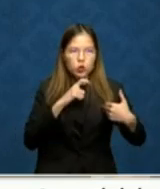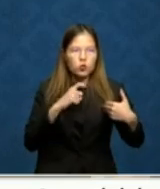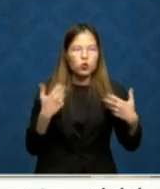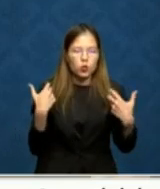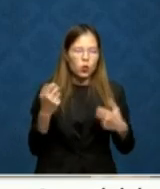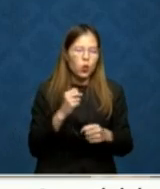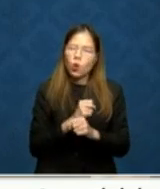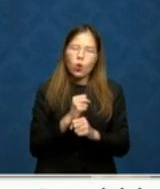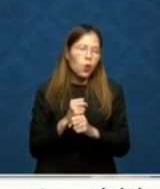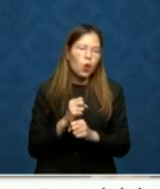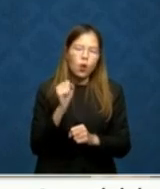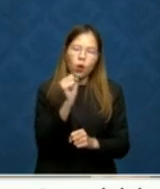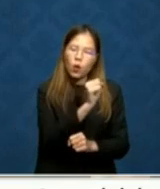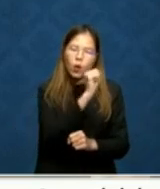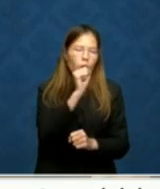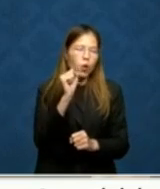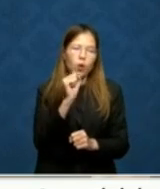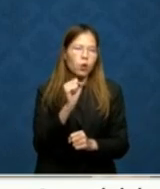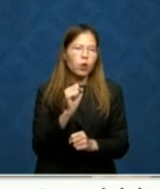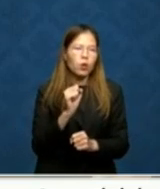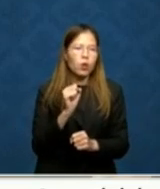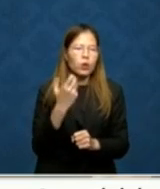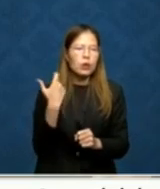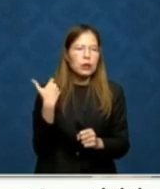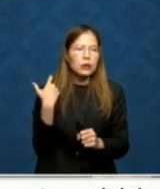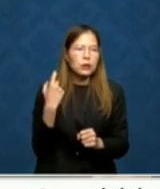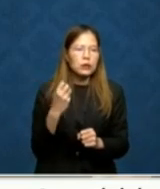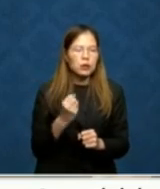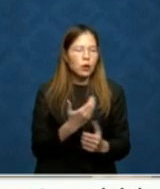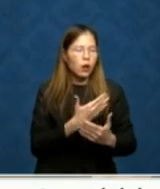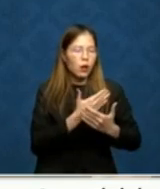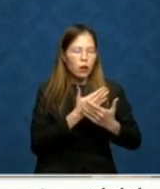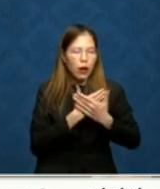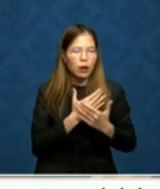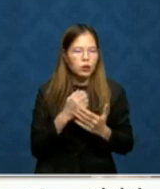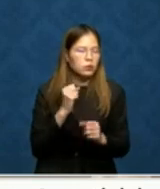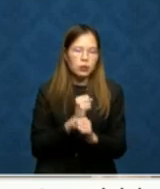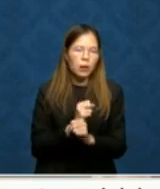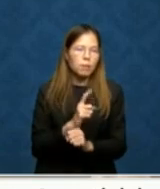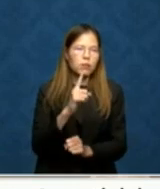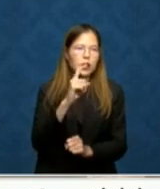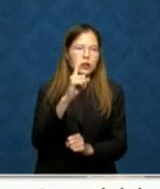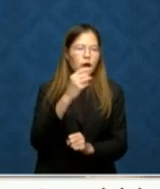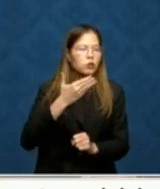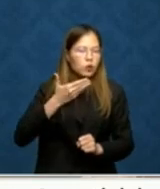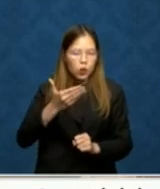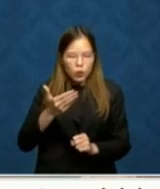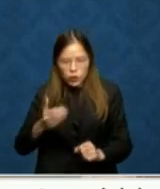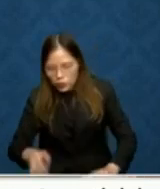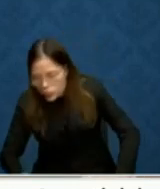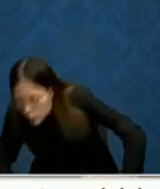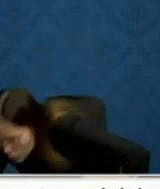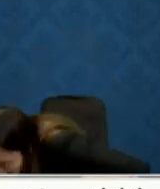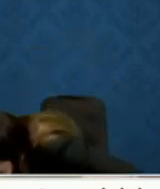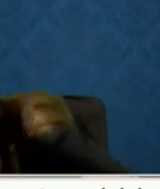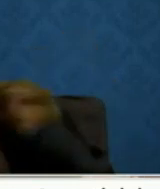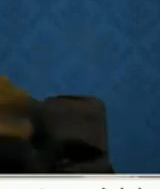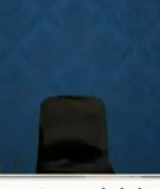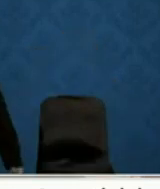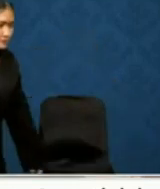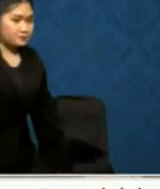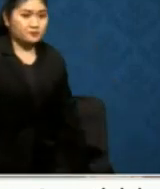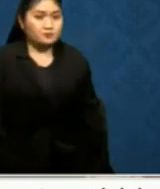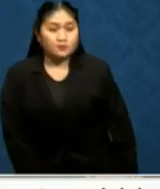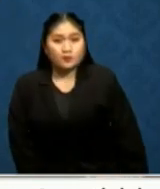ให้เธอร้องเพลงได้เล่นดนตรีได้ซึ่งเป็นสิ่งที่เธอรักเธอไม่สามารถทำได้ตลอดชีวิตค่ะจนทำให้ในปี2017นะ